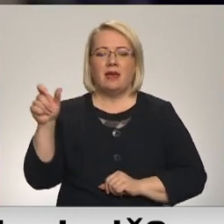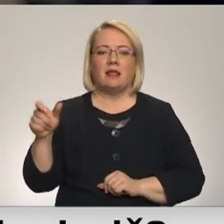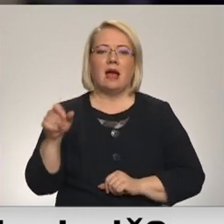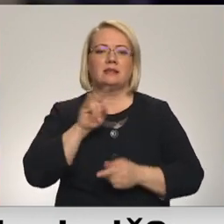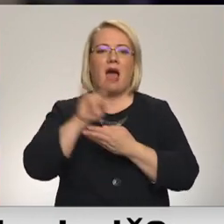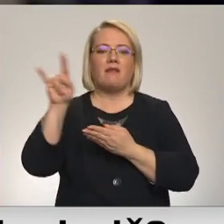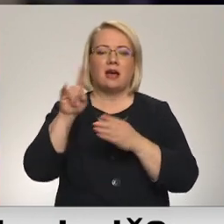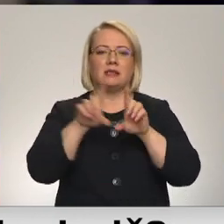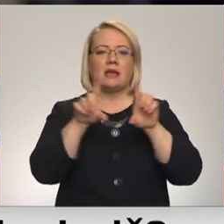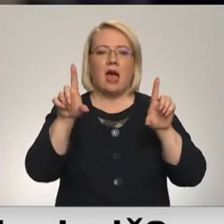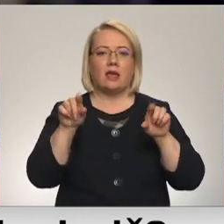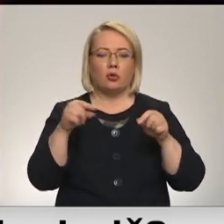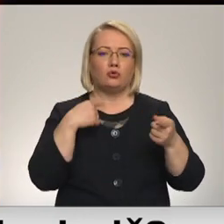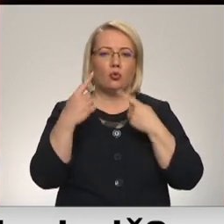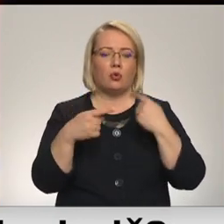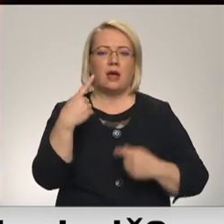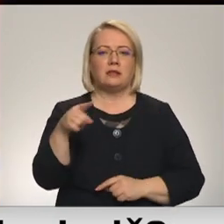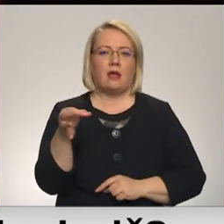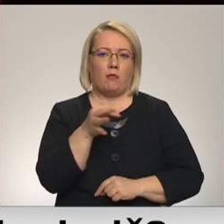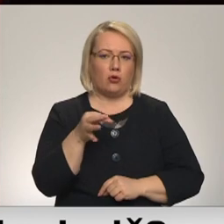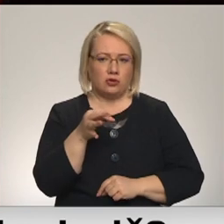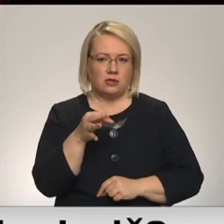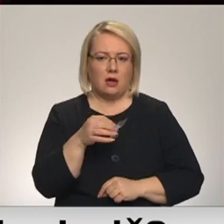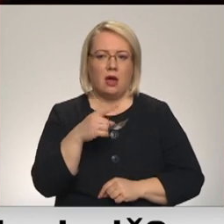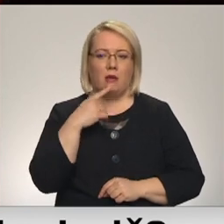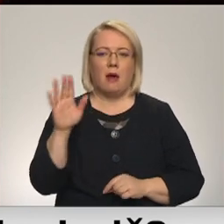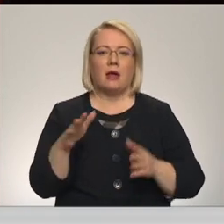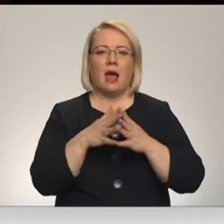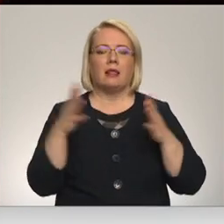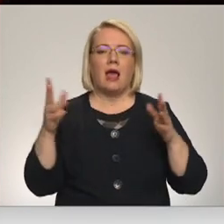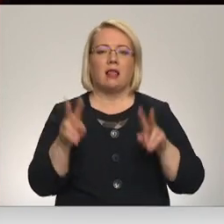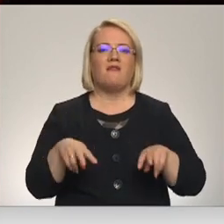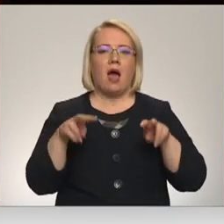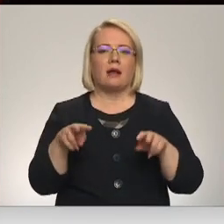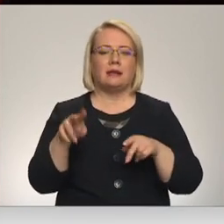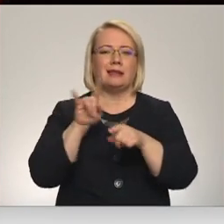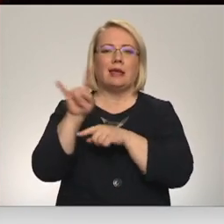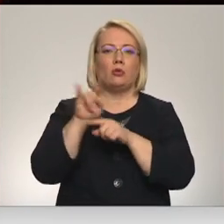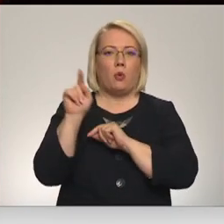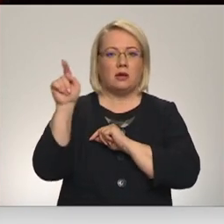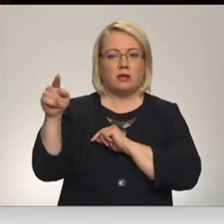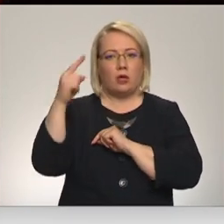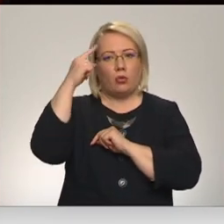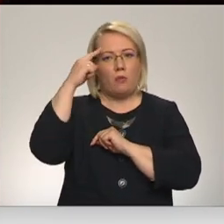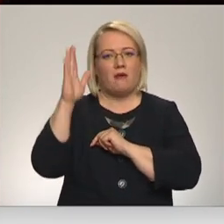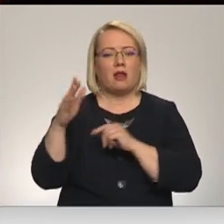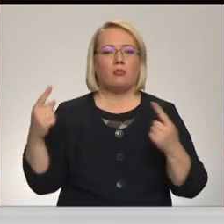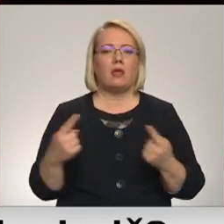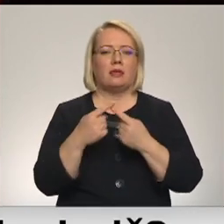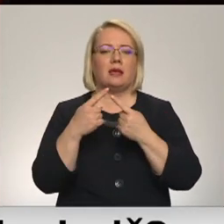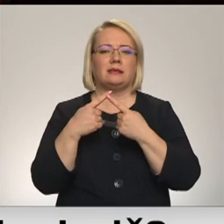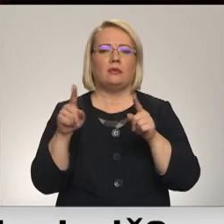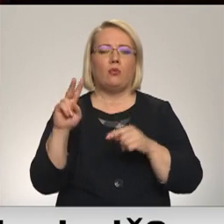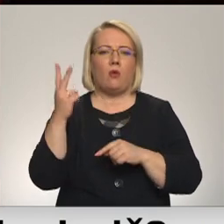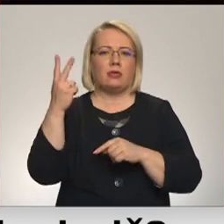veic pārunas ar atsevišķiem partneriem. Par Lielvārdes lidostu tiek domāts kā par iespējumu. Alternatīvo lidostu un